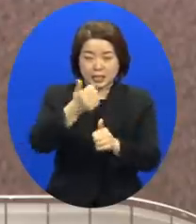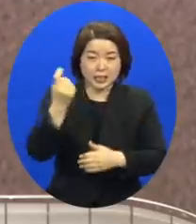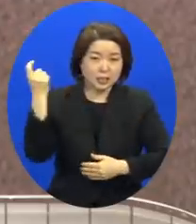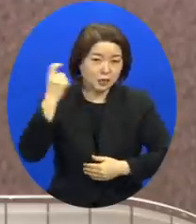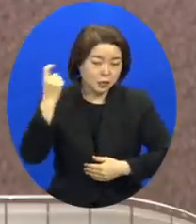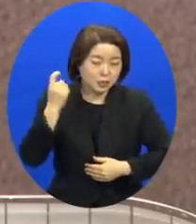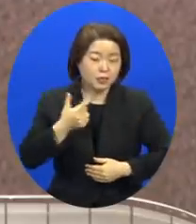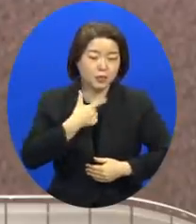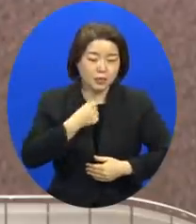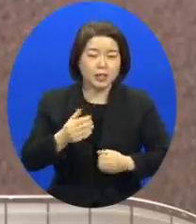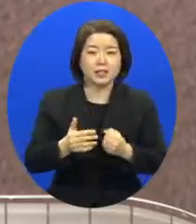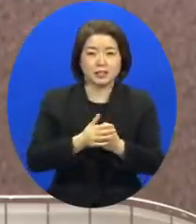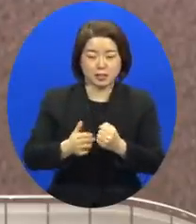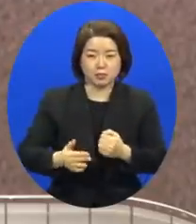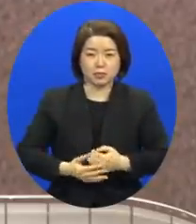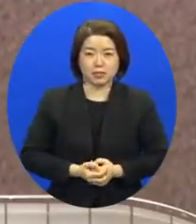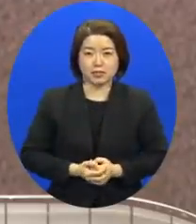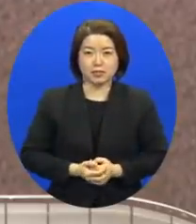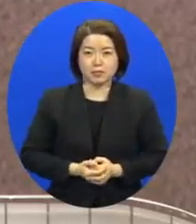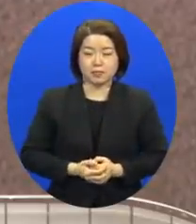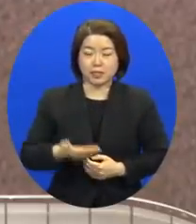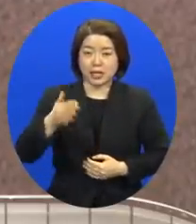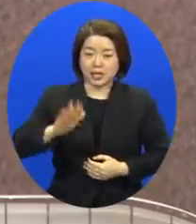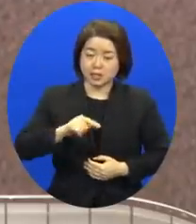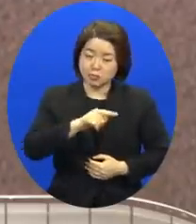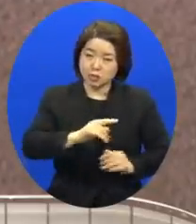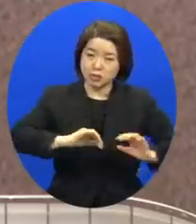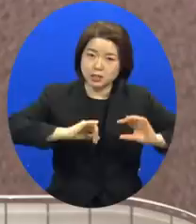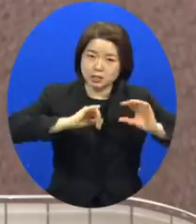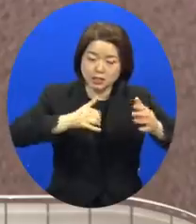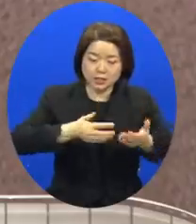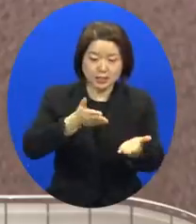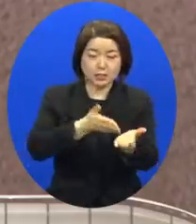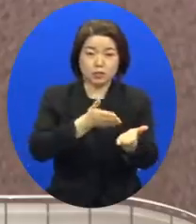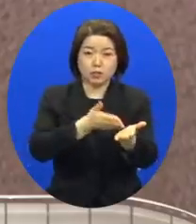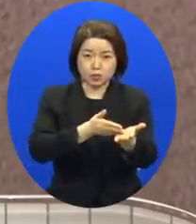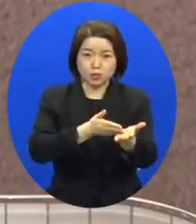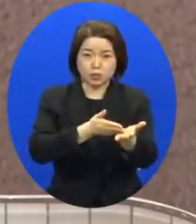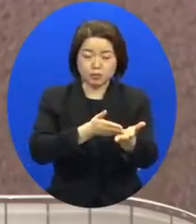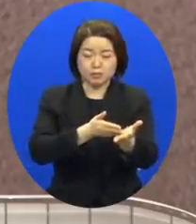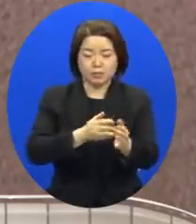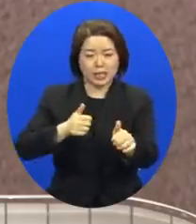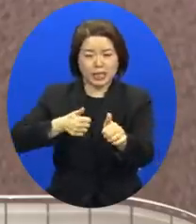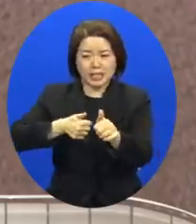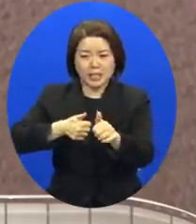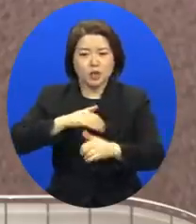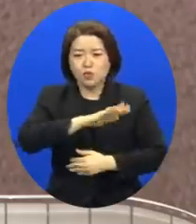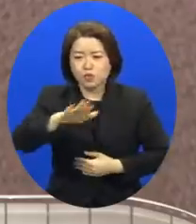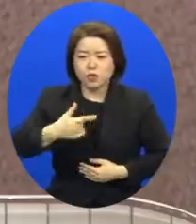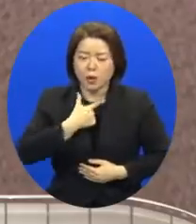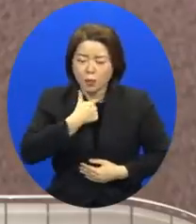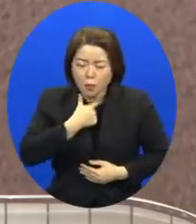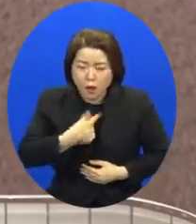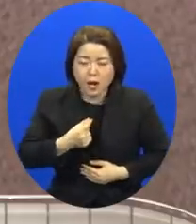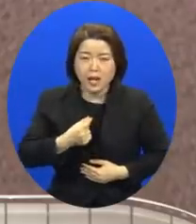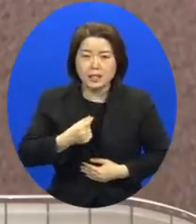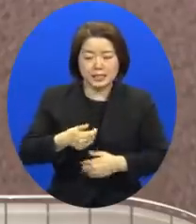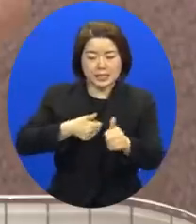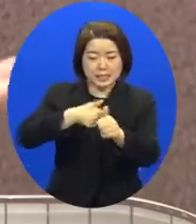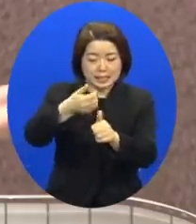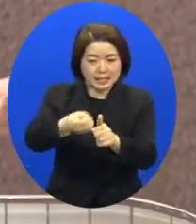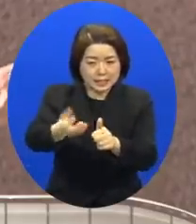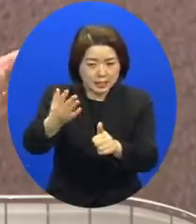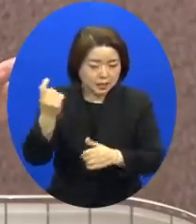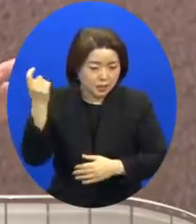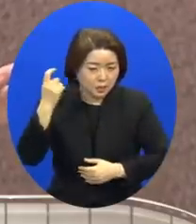싶어서 그런거 그러나 우리가 이 세상에 뉴스에서는 이기는 소식 우리가 그렇게 갈망하는 승리의 소식을